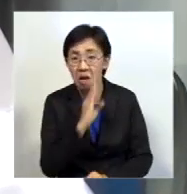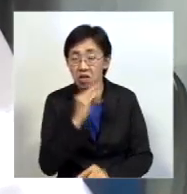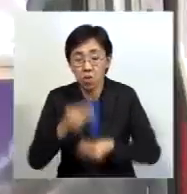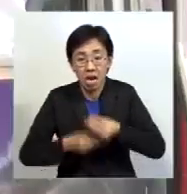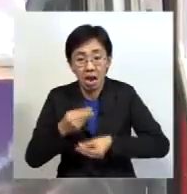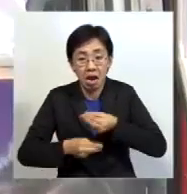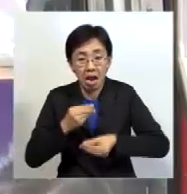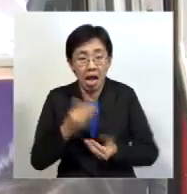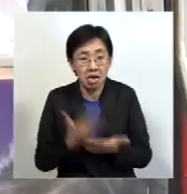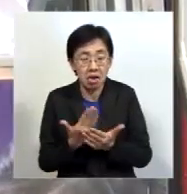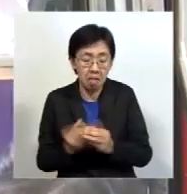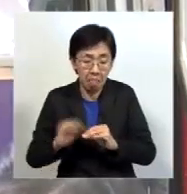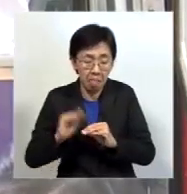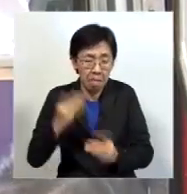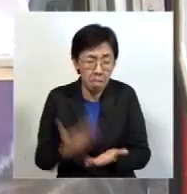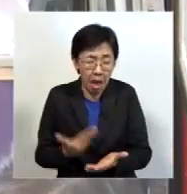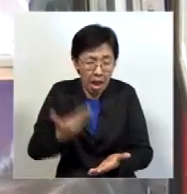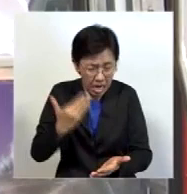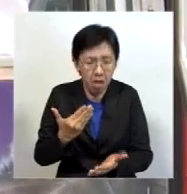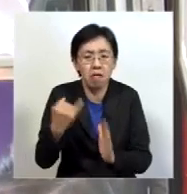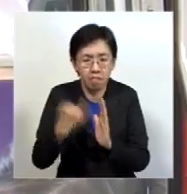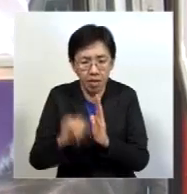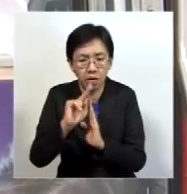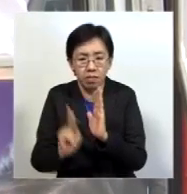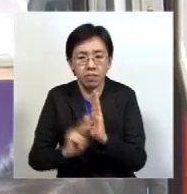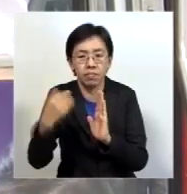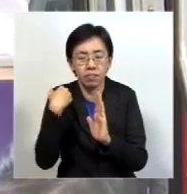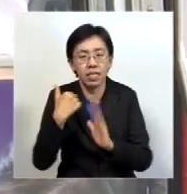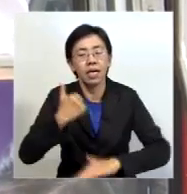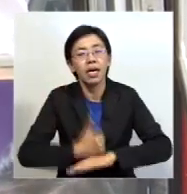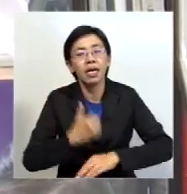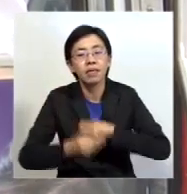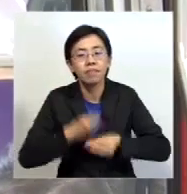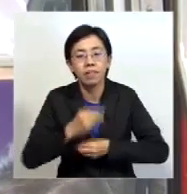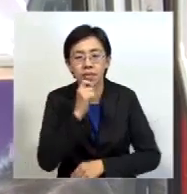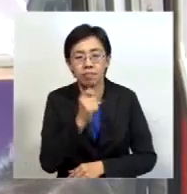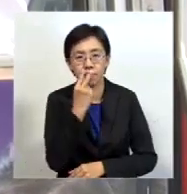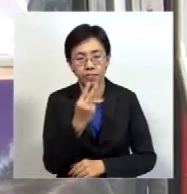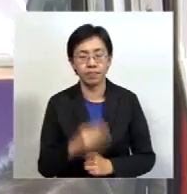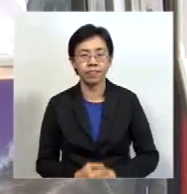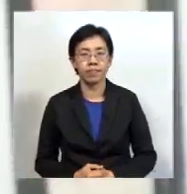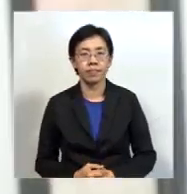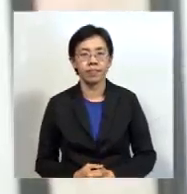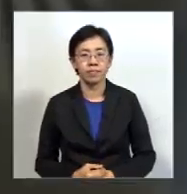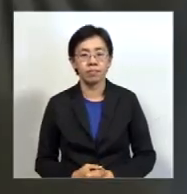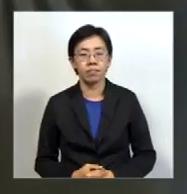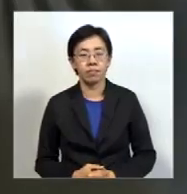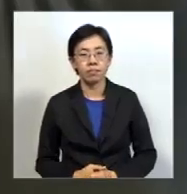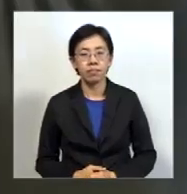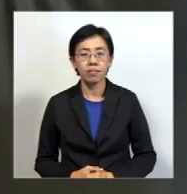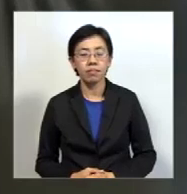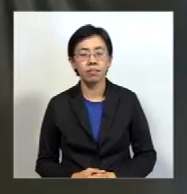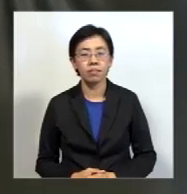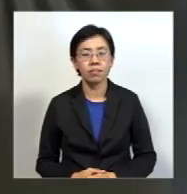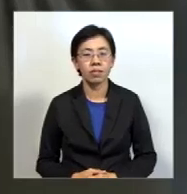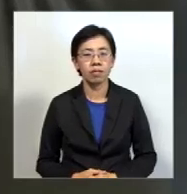ปล่อยให้ขายเกินราคาจริงไปฟังเสียงท่านอธิบดีกรมการค้าภายในชี้แจงประเด็นนี้ครับ ค้าภายในครับ